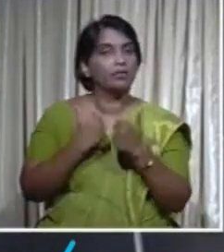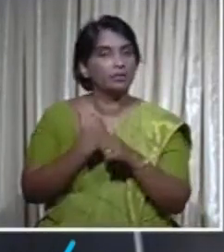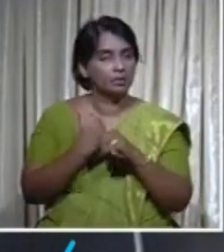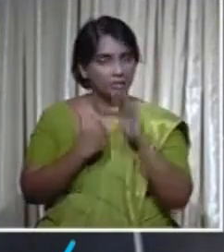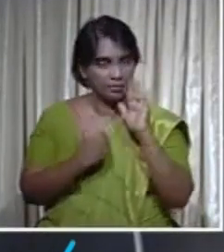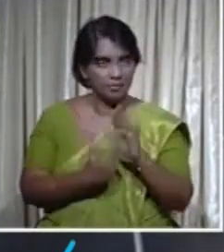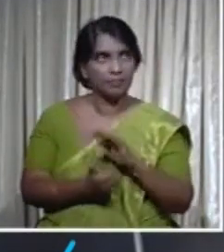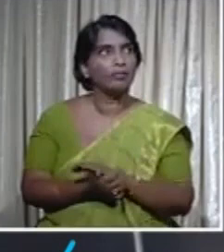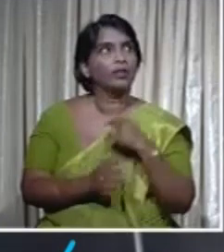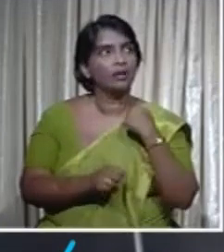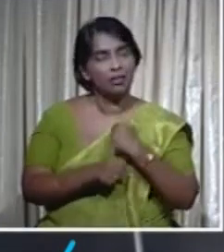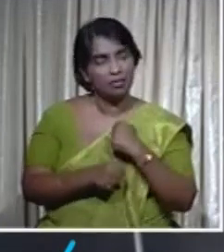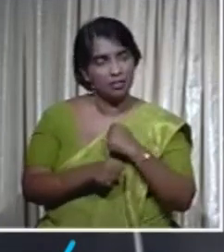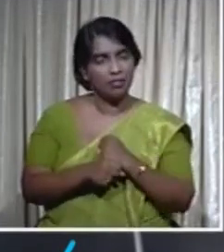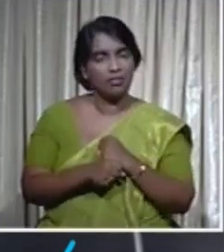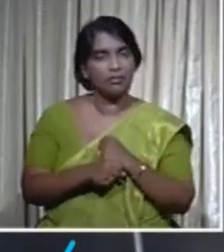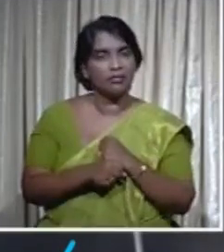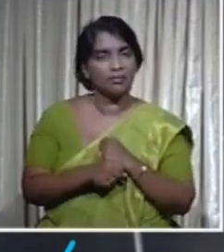இந்த